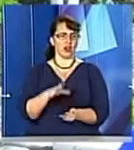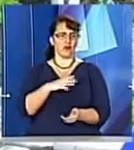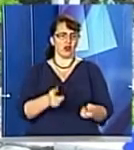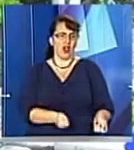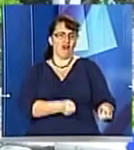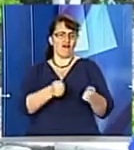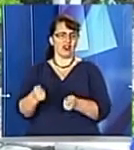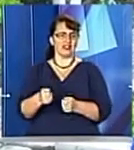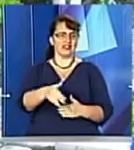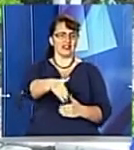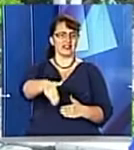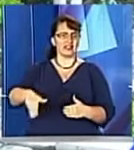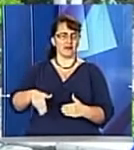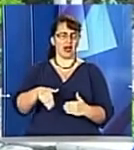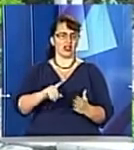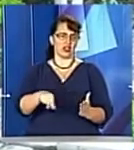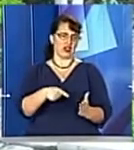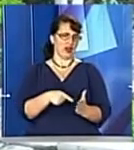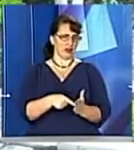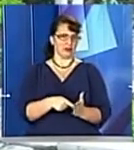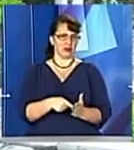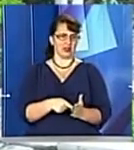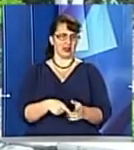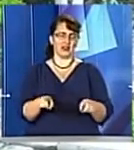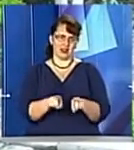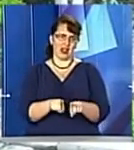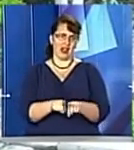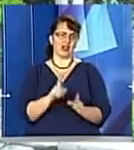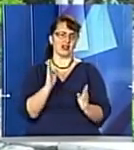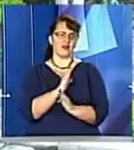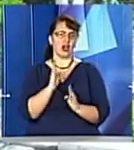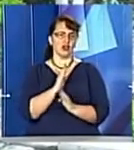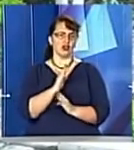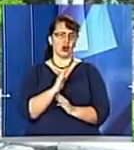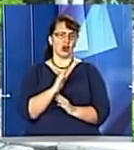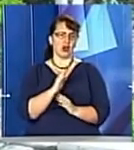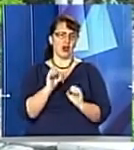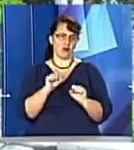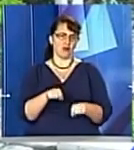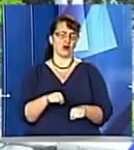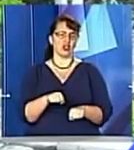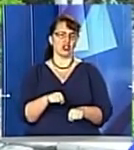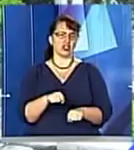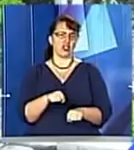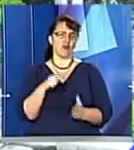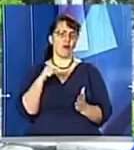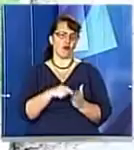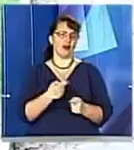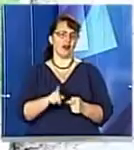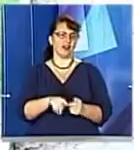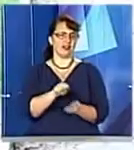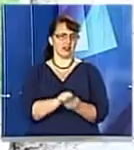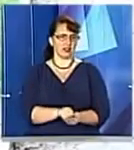межі населених пунктів. Ну, і така сама доля, і, мабуть, спіткала цей